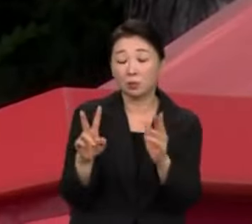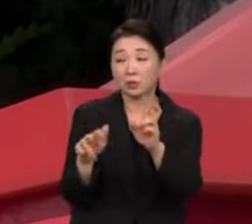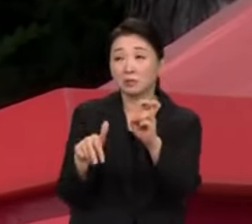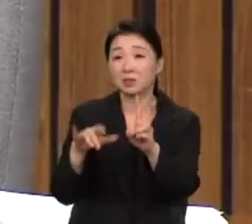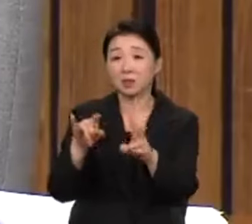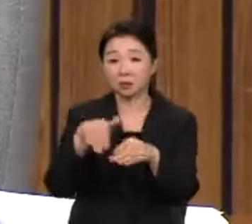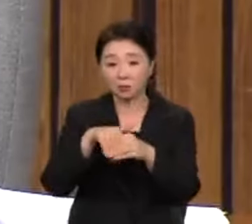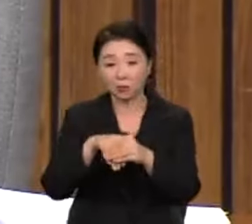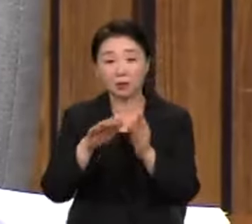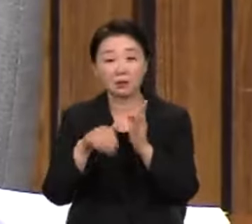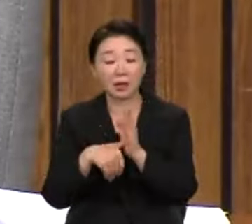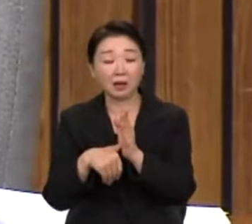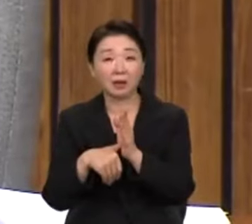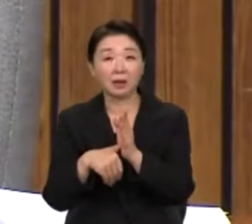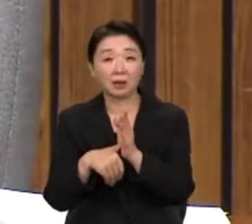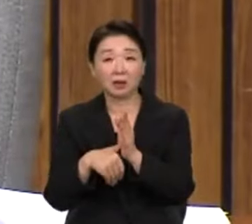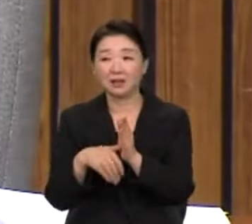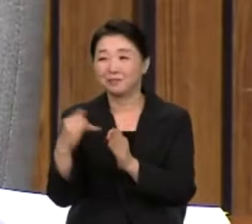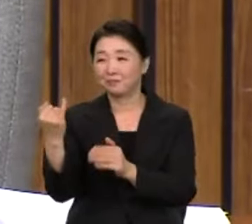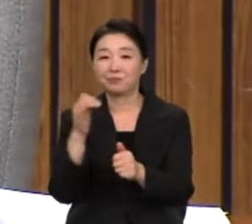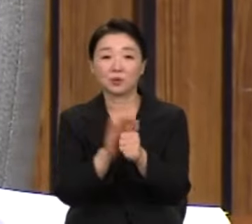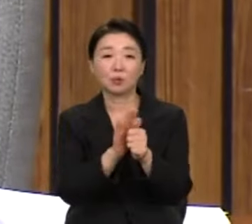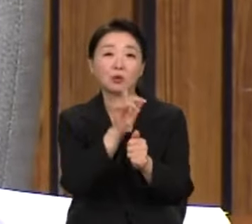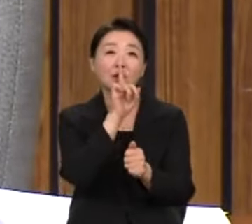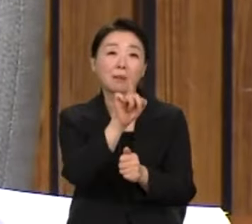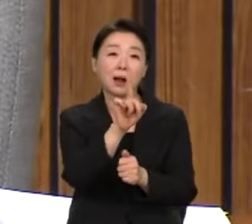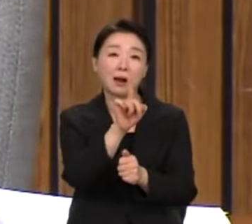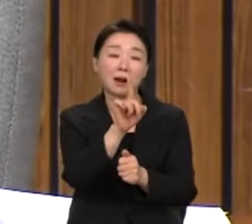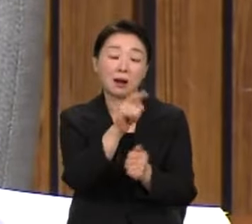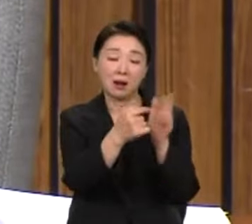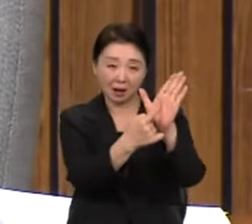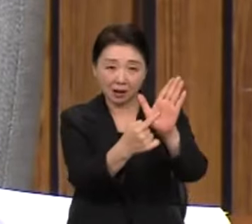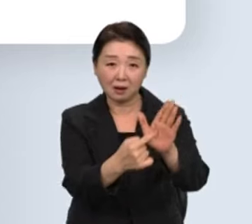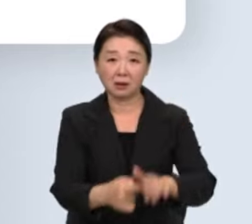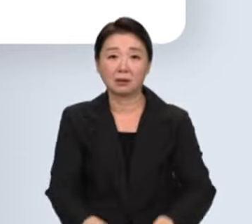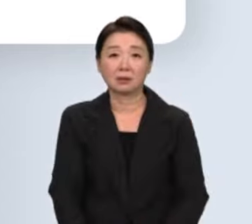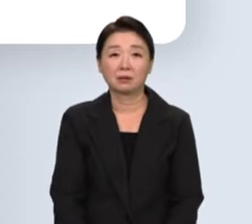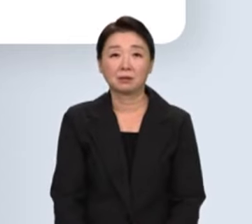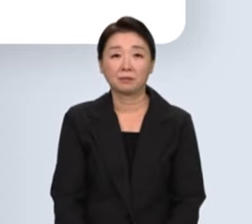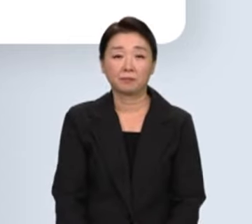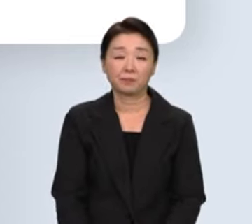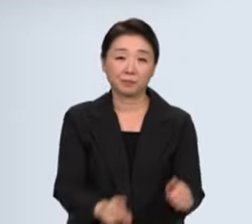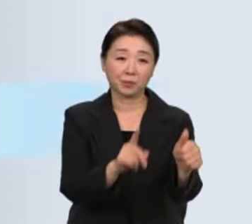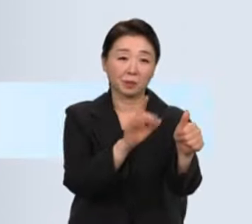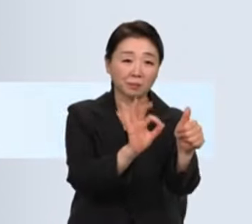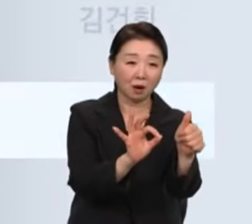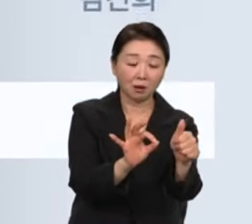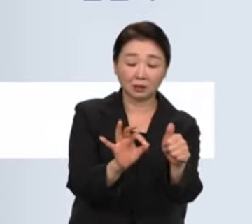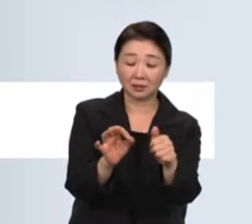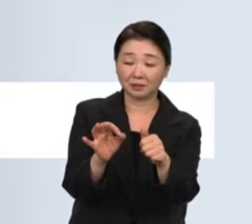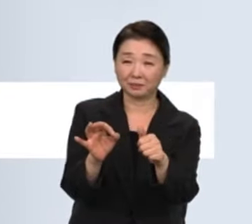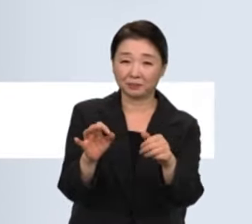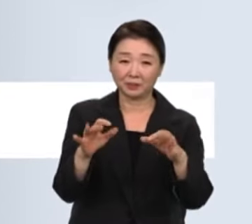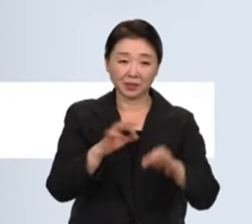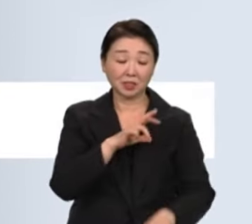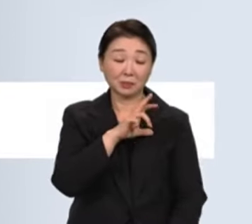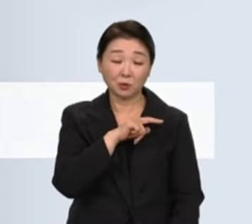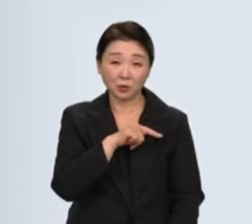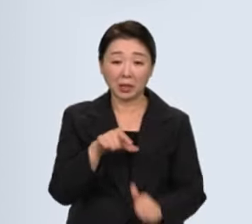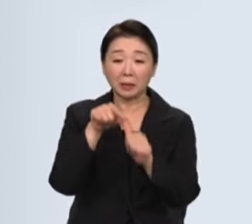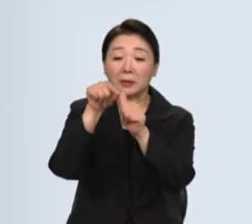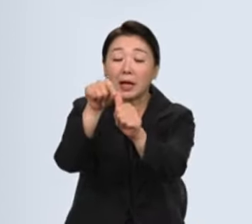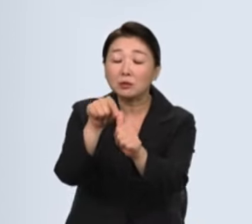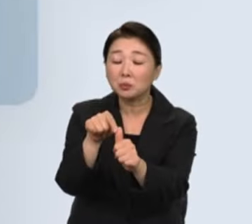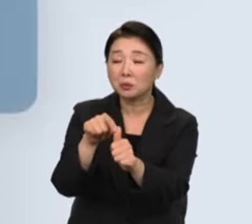총선 국면에서도 김여사가 도움을 줬다는 취지의 발언이 또 나온 겁니다 명신은 김전 의원에게 단수공천을 달라는